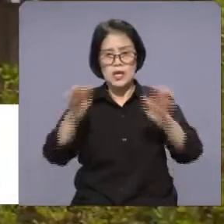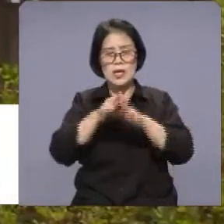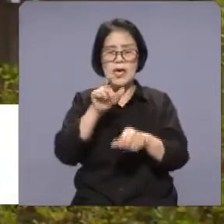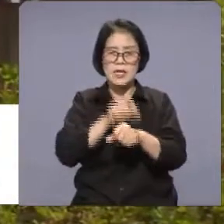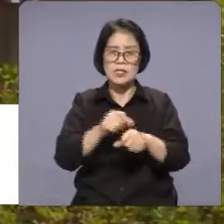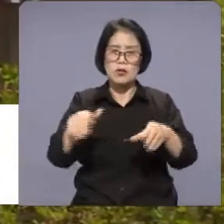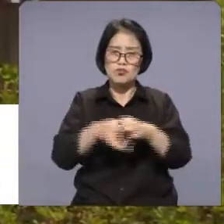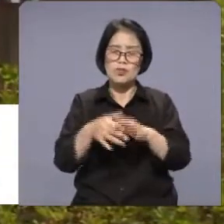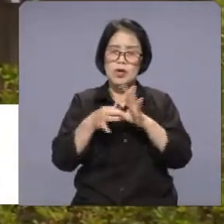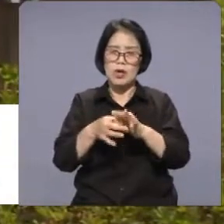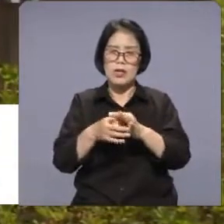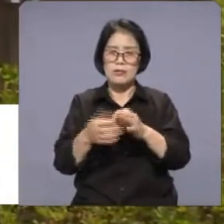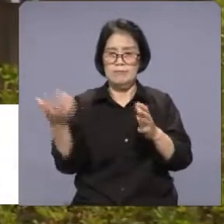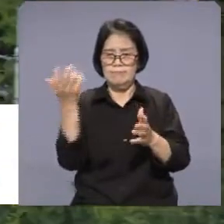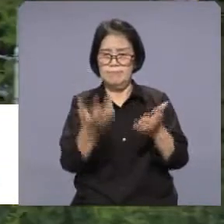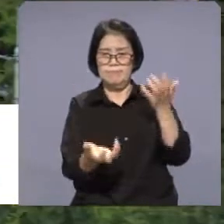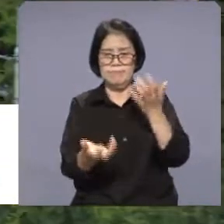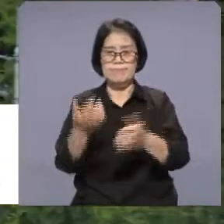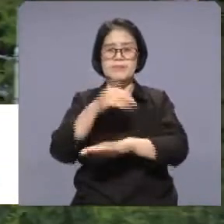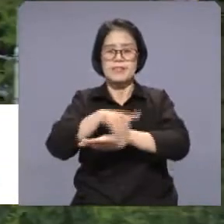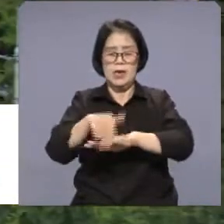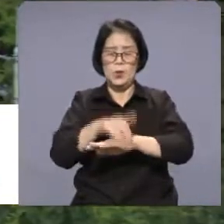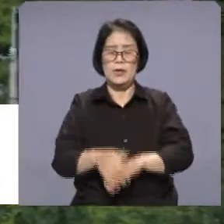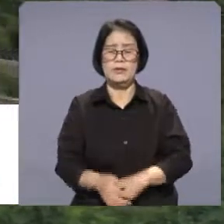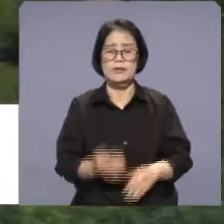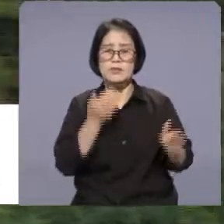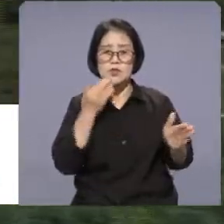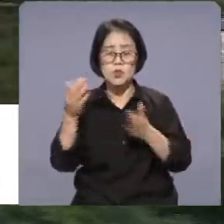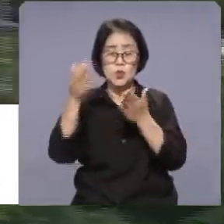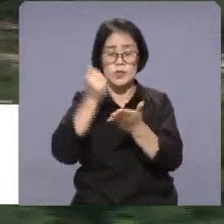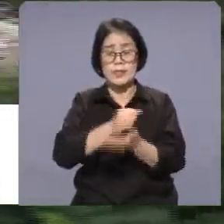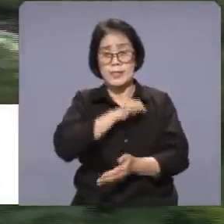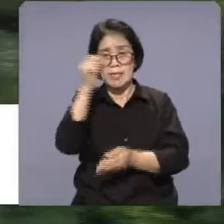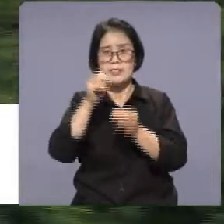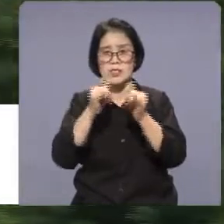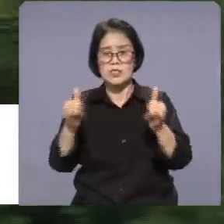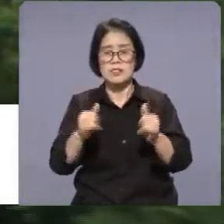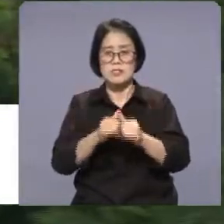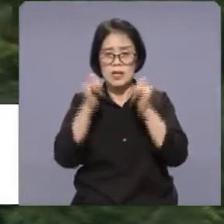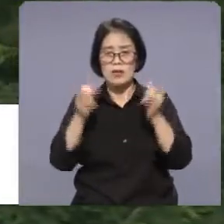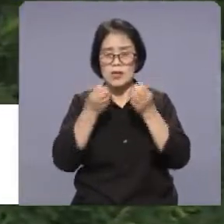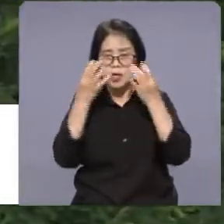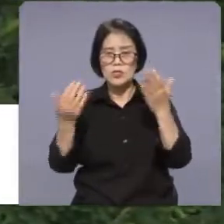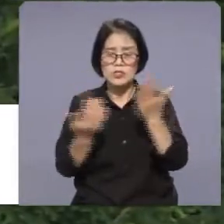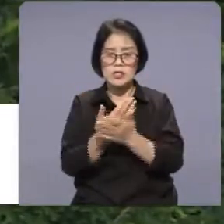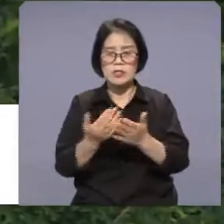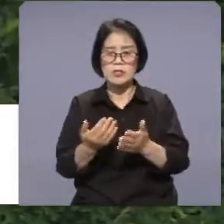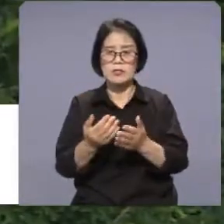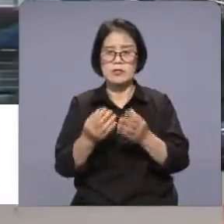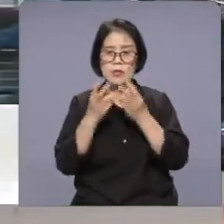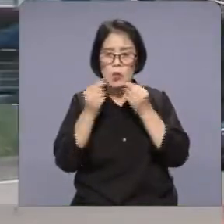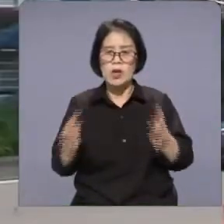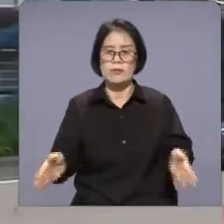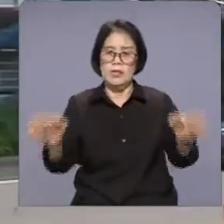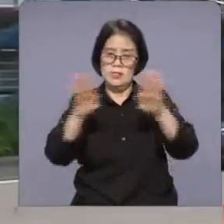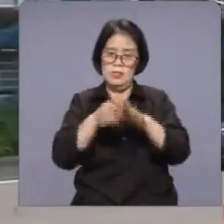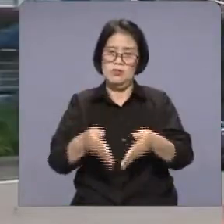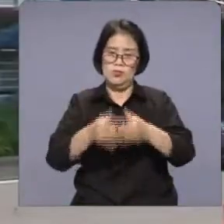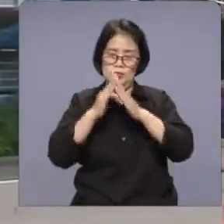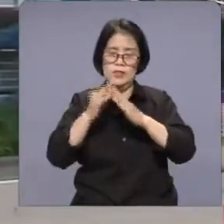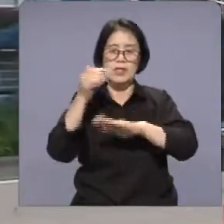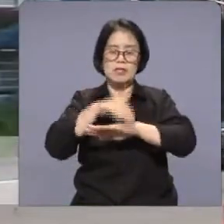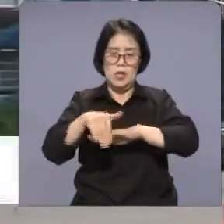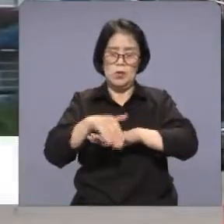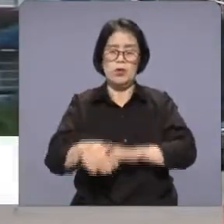기관들을 입주 시킬 계획 김동현 도지사 당선인도 사회혁신 복합단지로 꾸민다는 구상 입니다